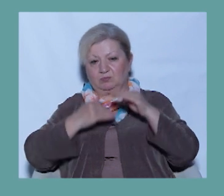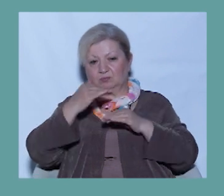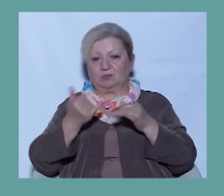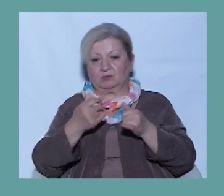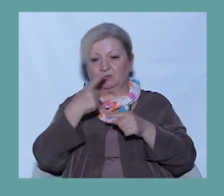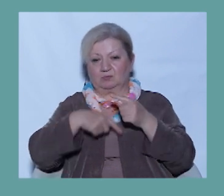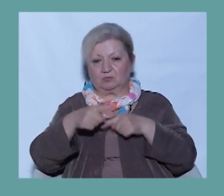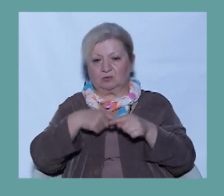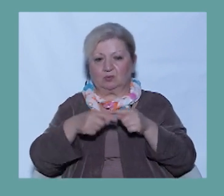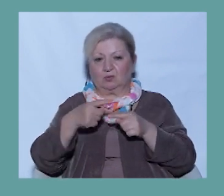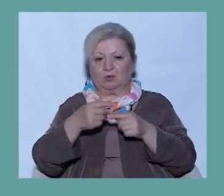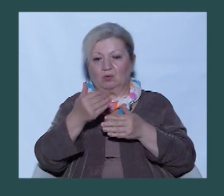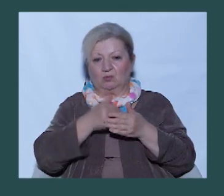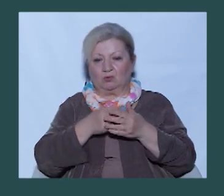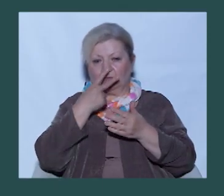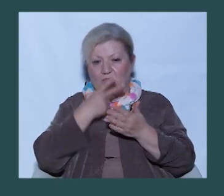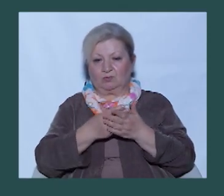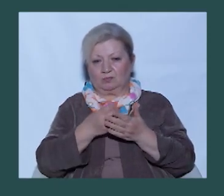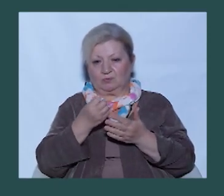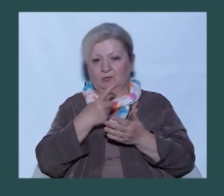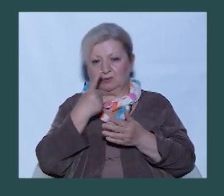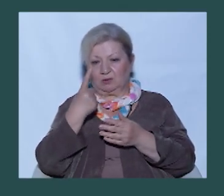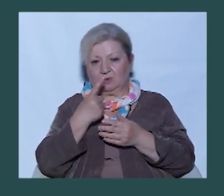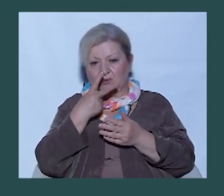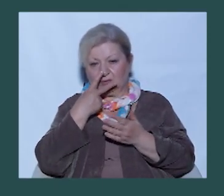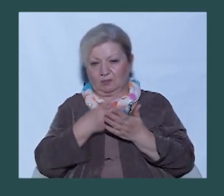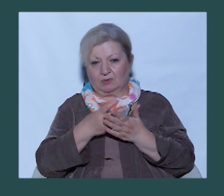ეხლა ისევ დაბრუნდეთ უკან და კიდევ ერთხელ